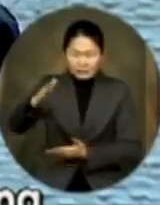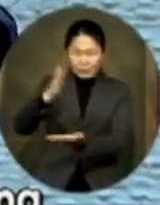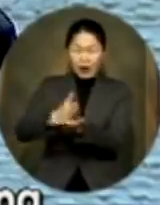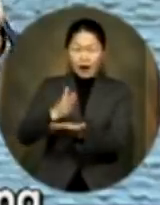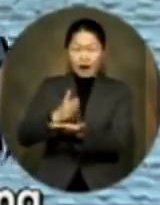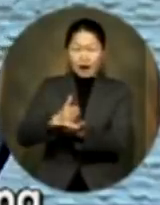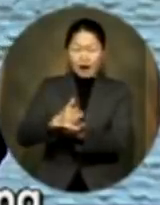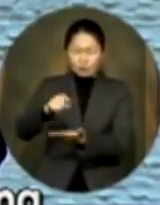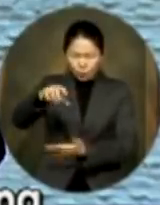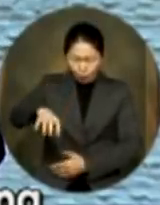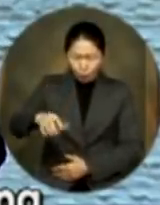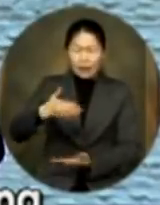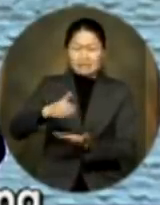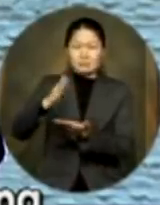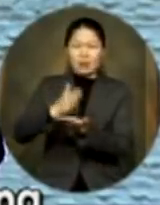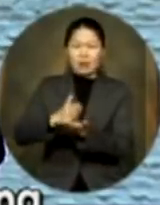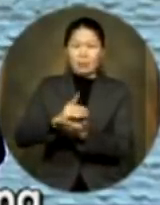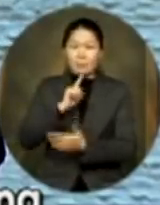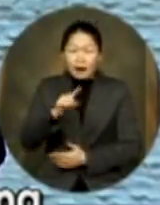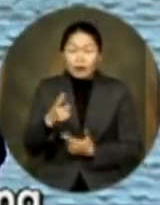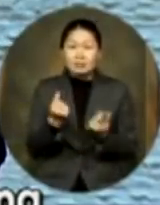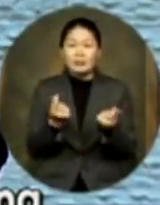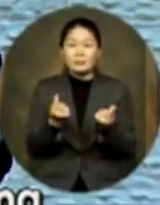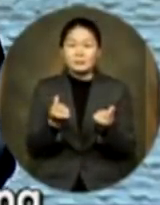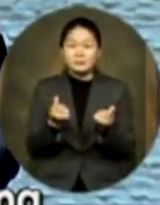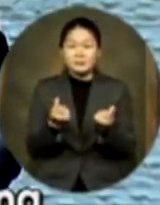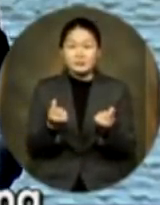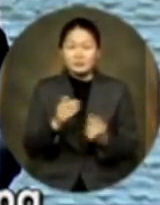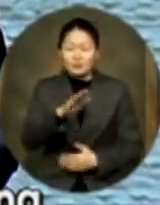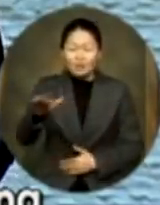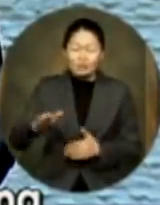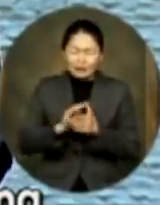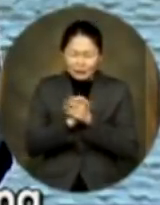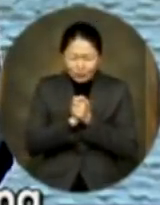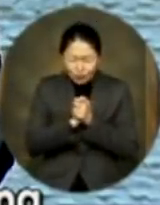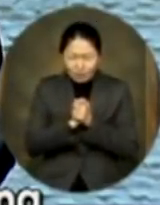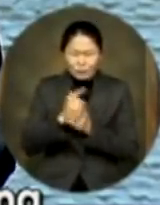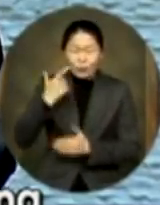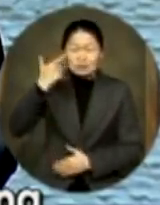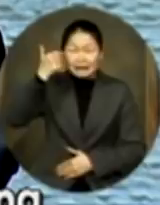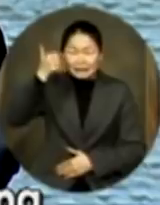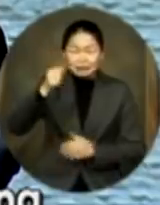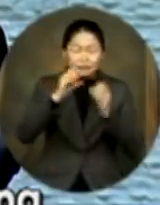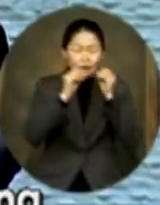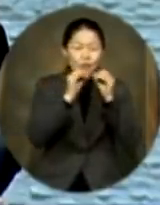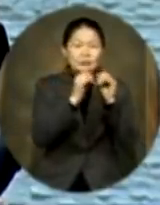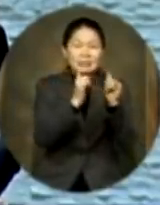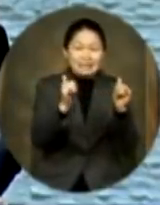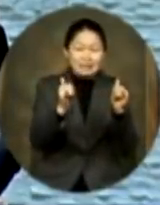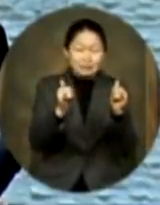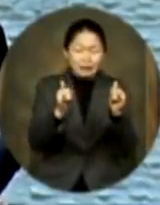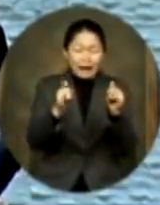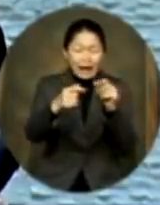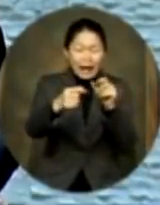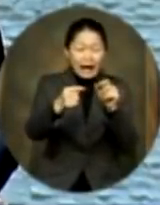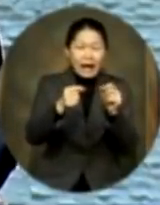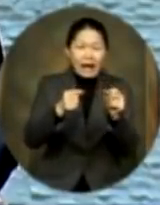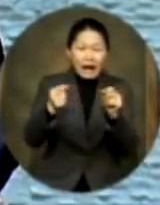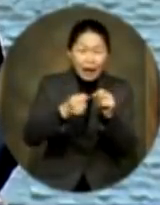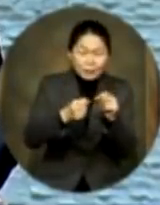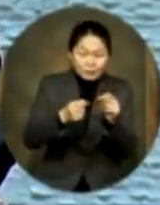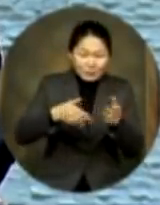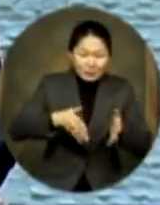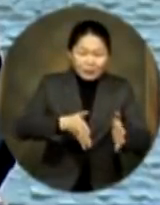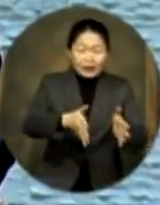거기는 가지가 하겠지요 여러분이 기도하는 목사님이나 선교사님 앞길에 그런 일이 있을